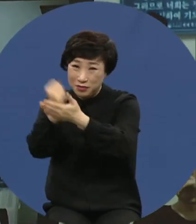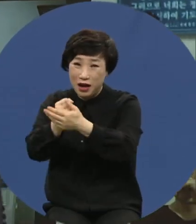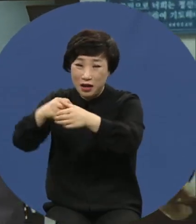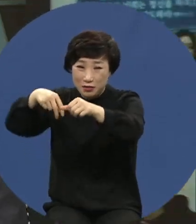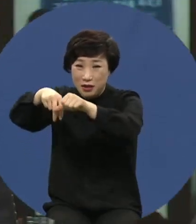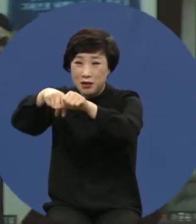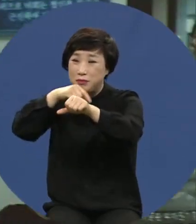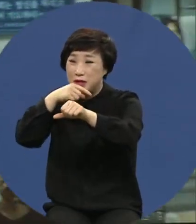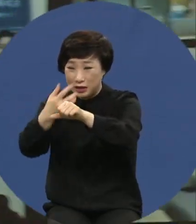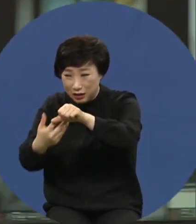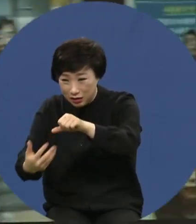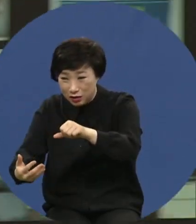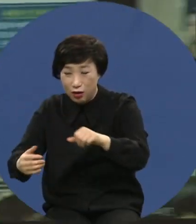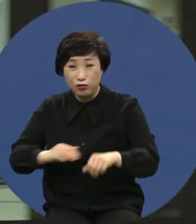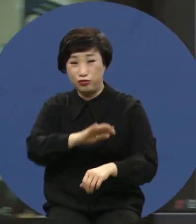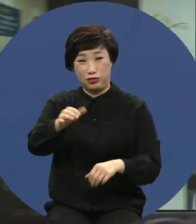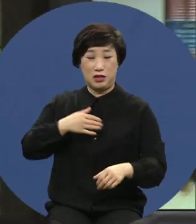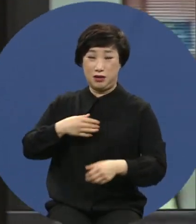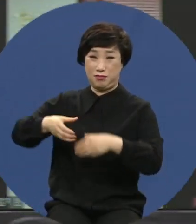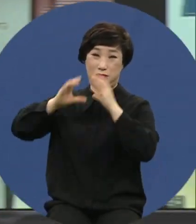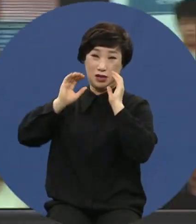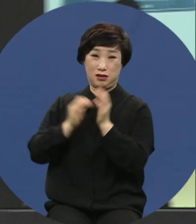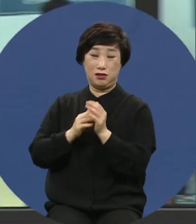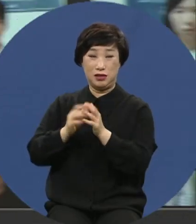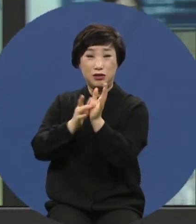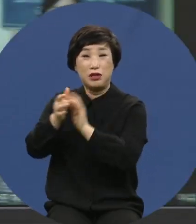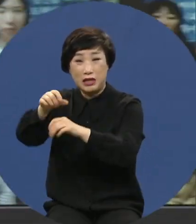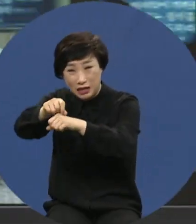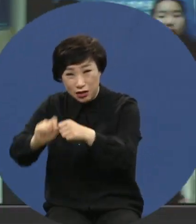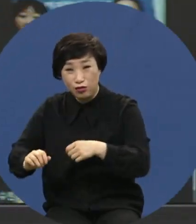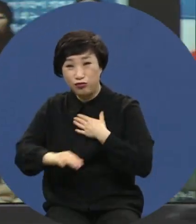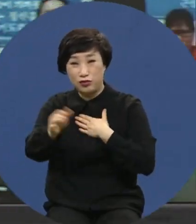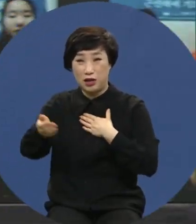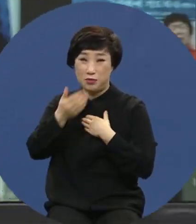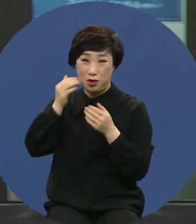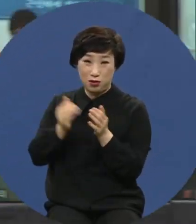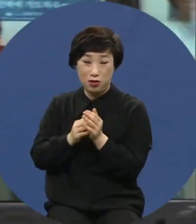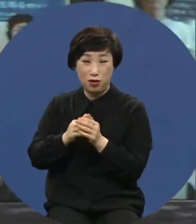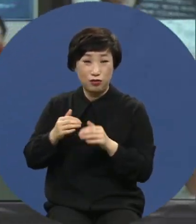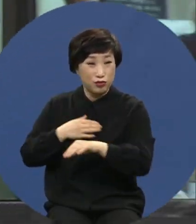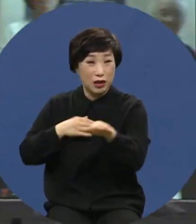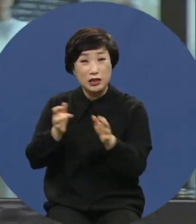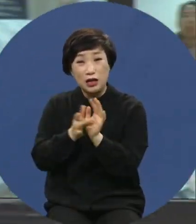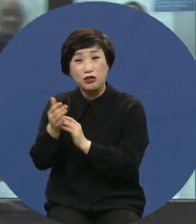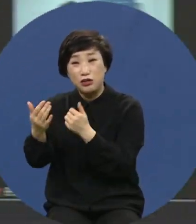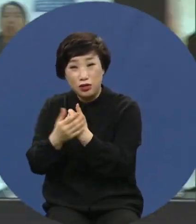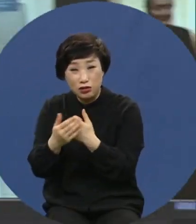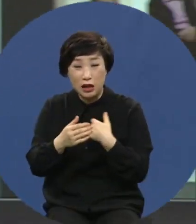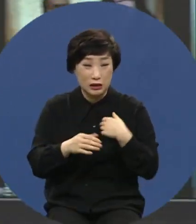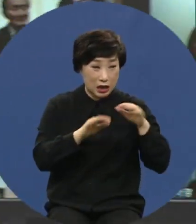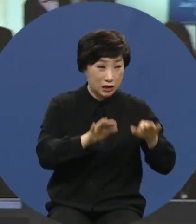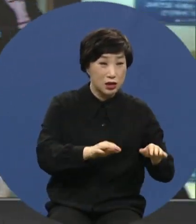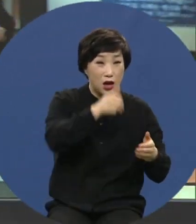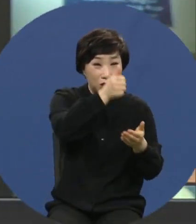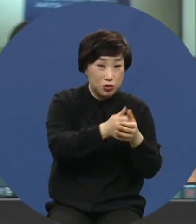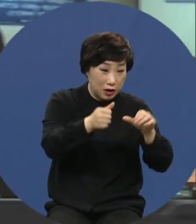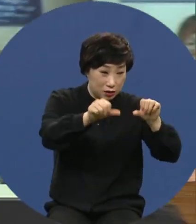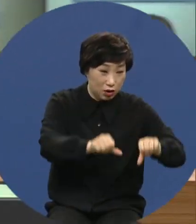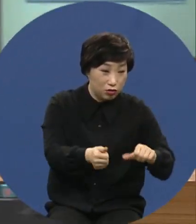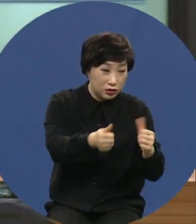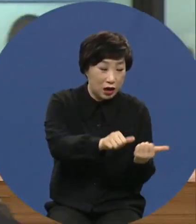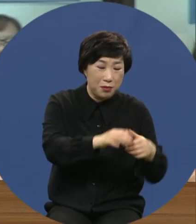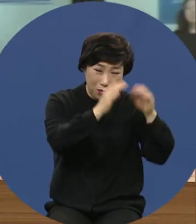떨어진 피를 우리가 마시게 하고 찢어진 살을 먹게 해서 우리가 그로 내 죄와 사망과